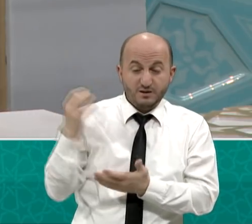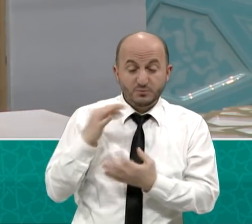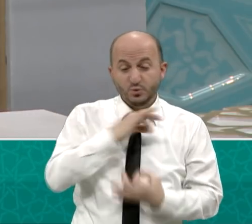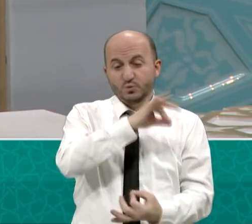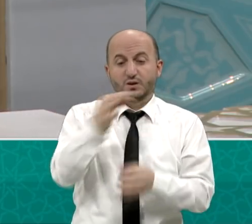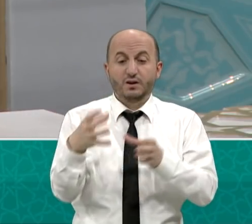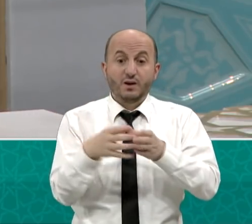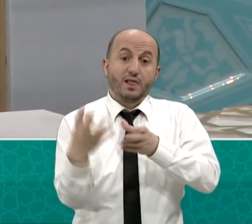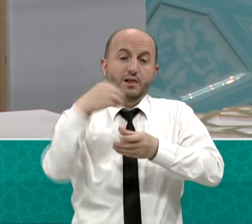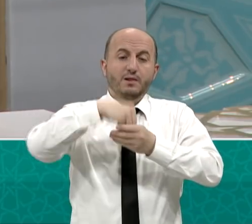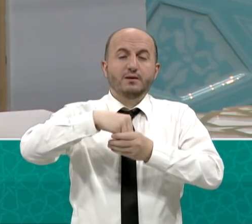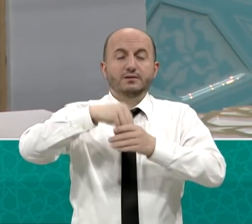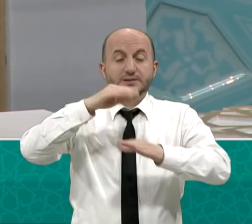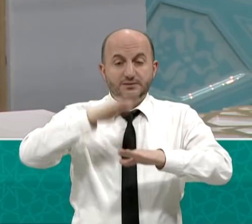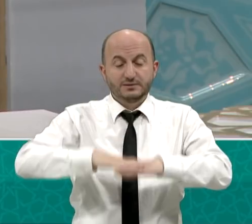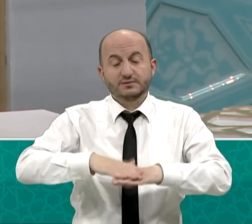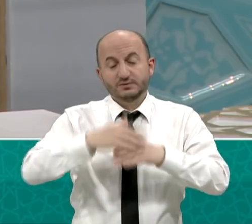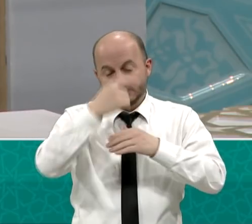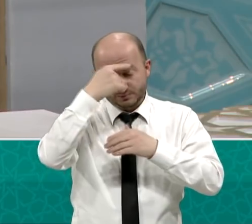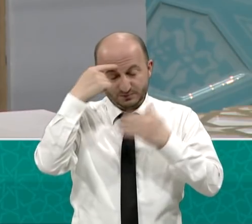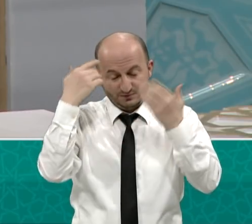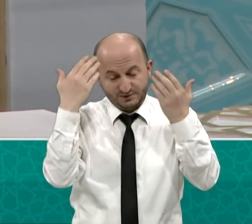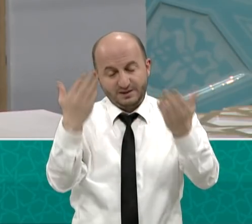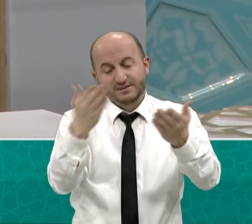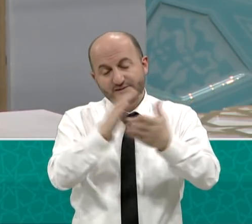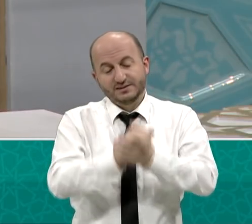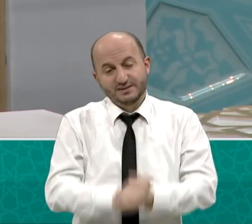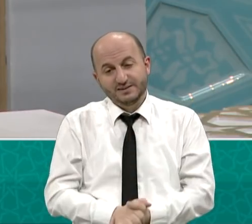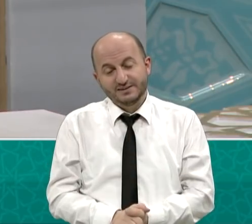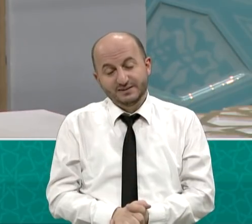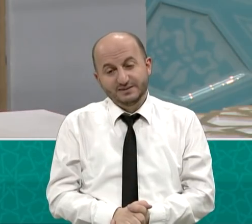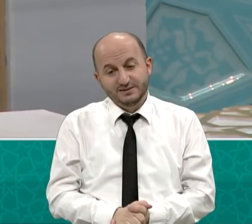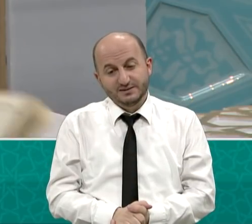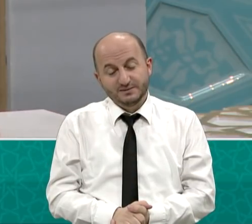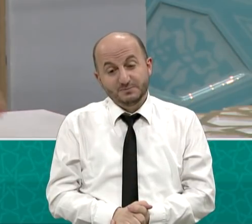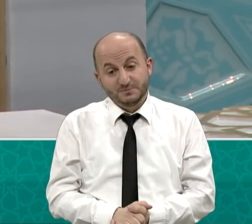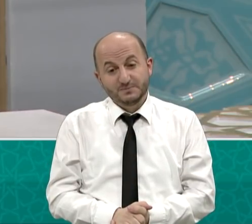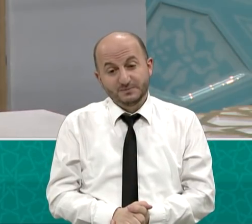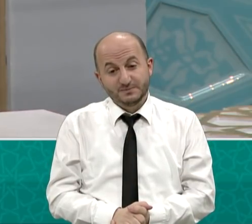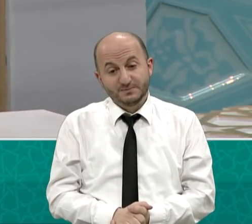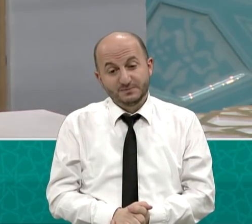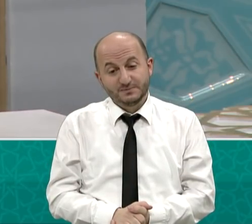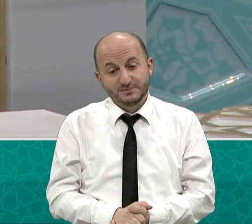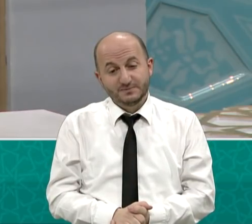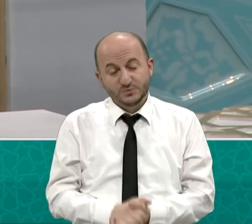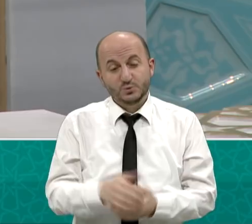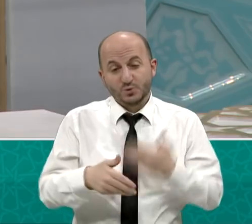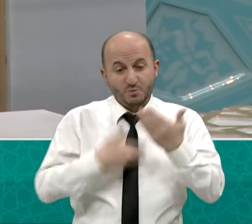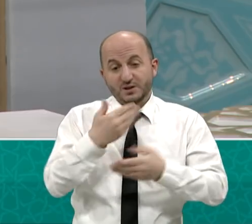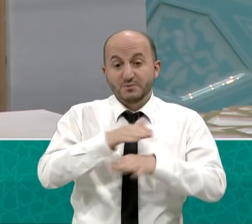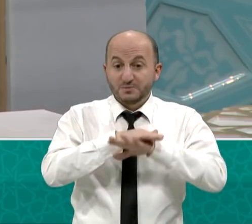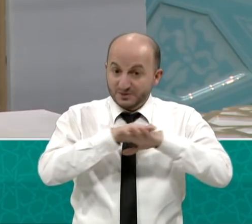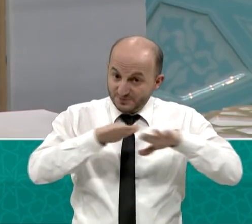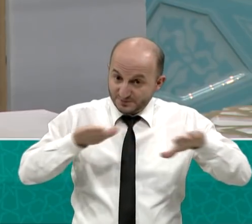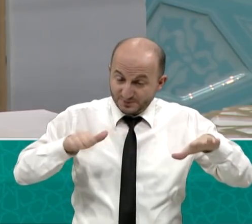bizleri, efendim, cümlemizi onlardan eylesin diyerek burada, efendim, sohbetimi bitirmiş